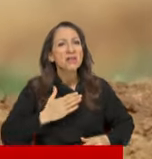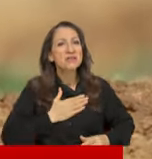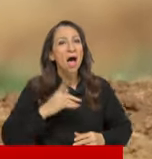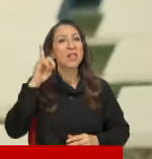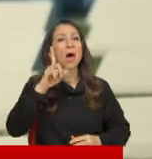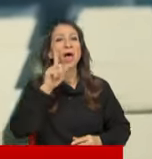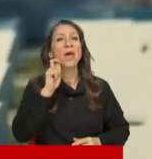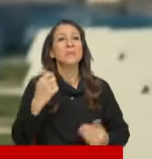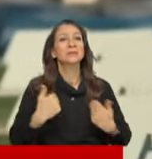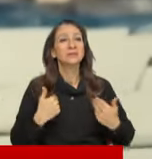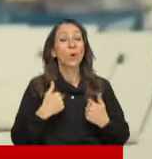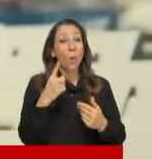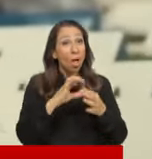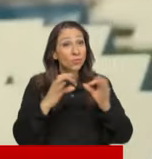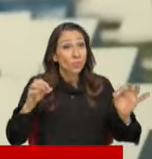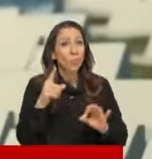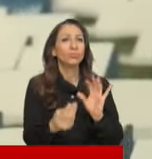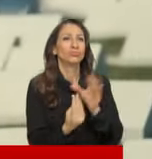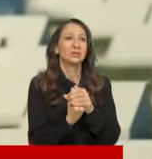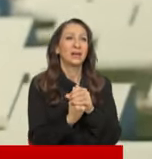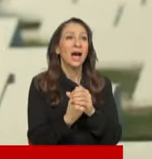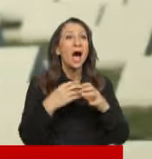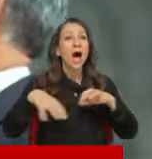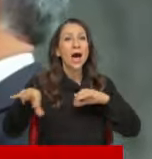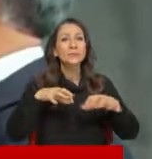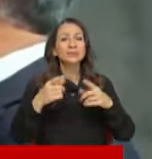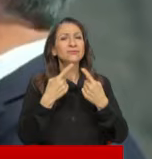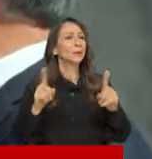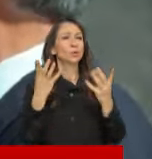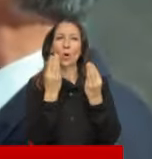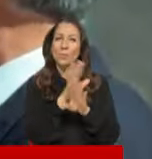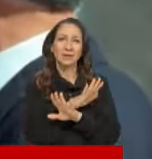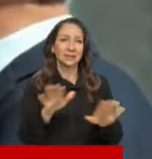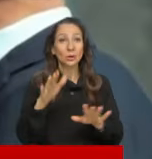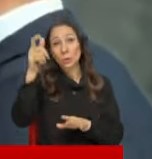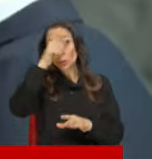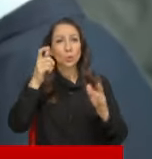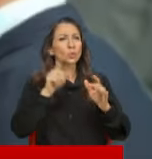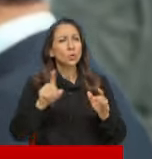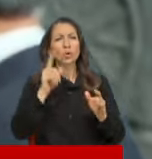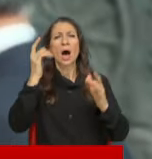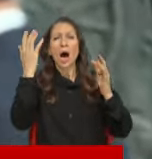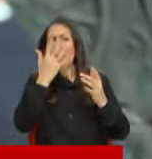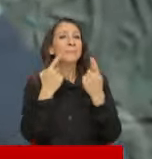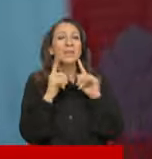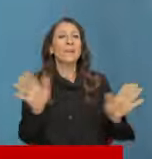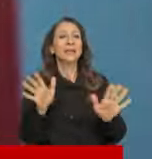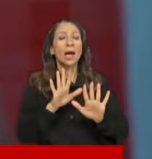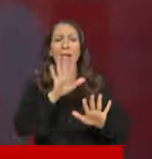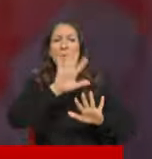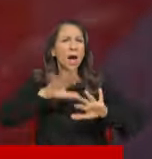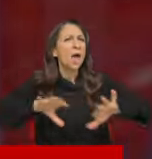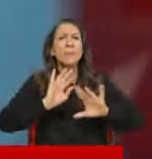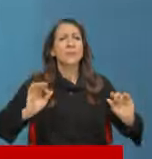adamıyık diler işte buradan geldi ayrımız gayrımız hiç olmadı Türk Kürt Arap demedik kimseyi